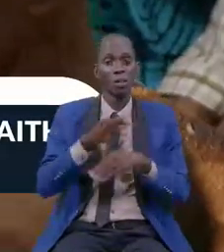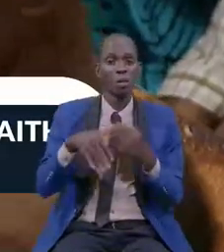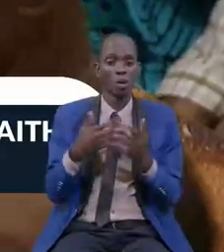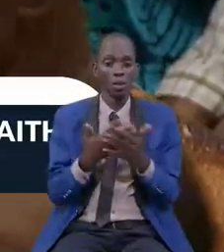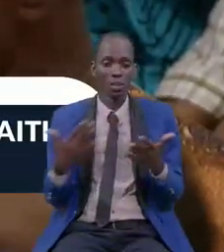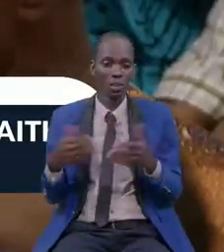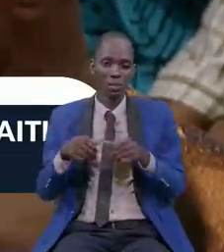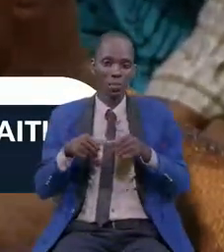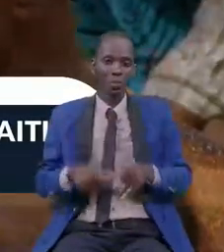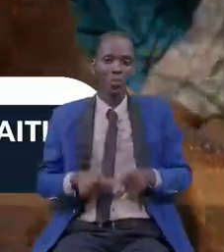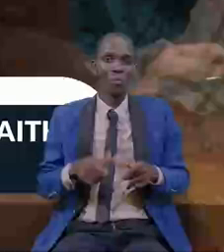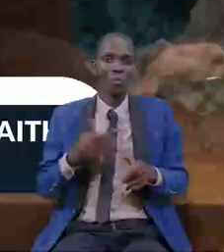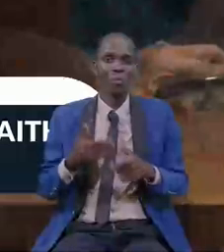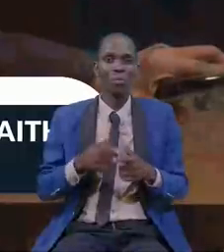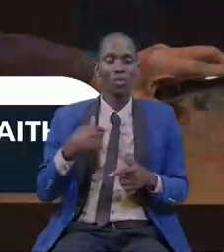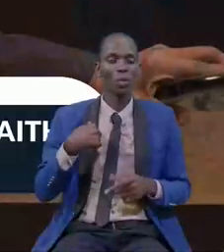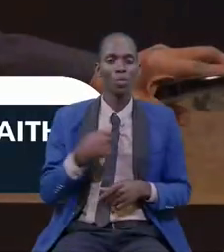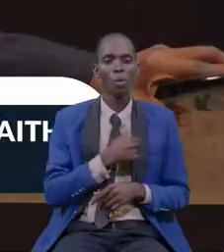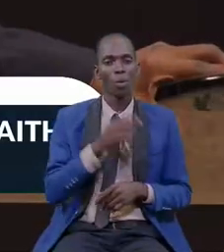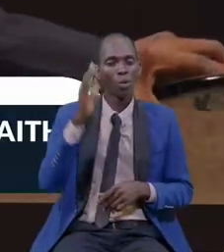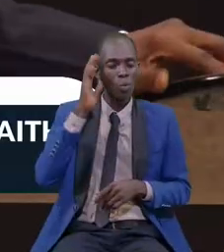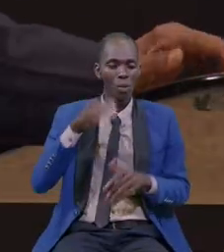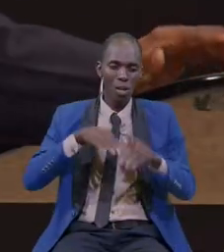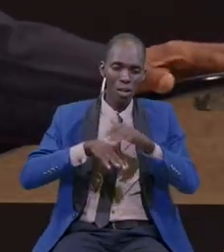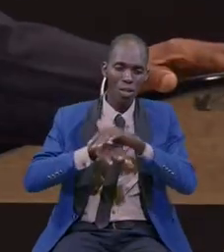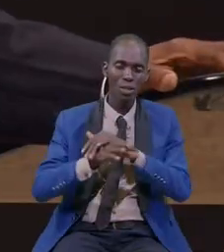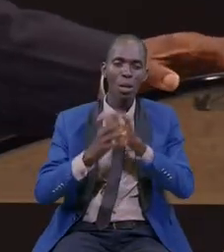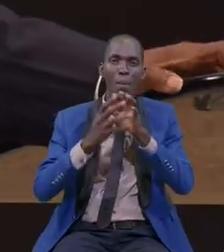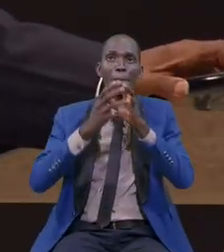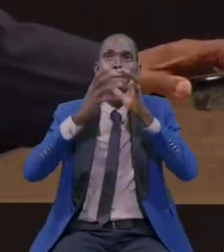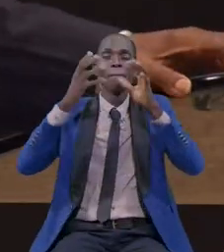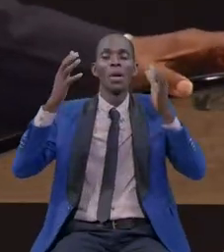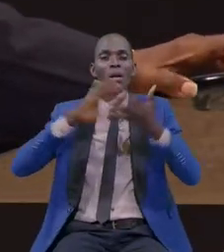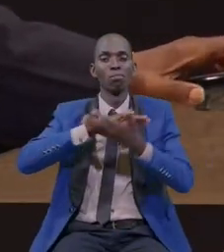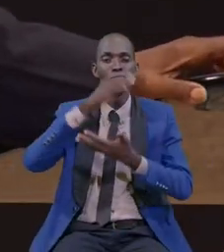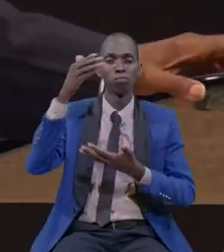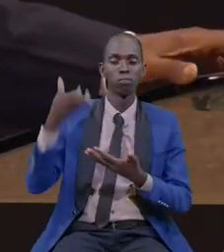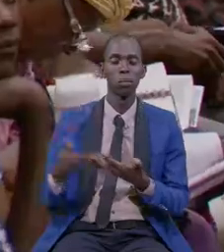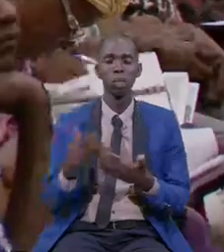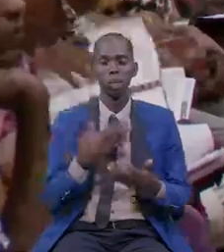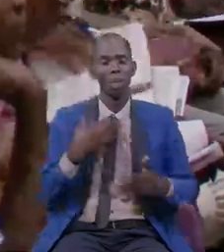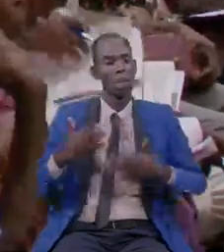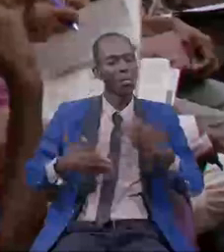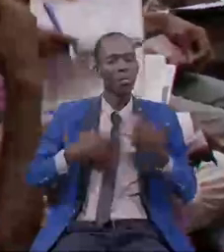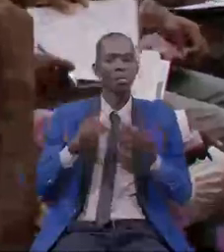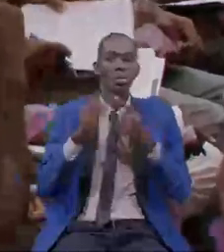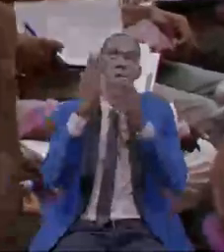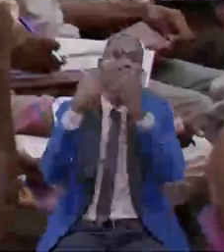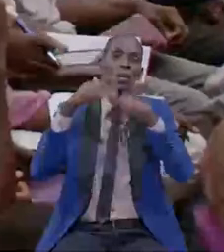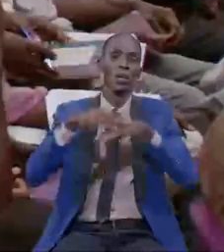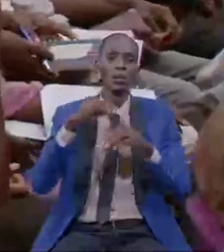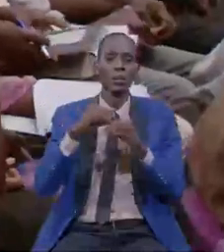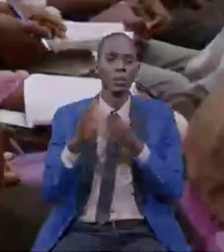entrer avec abondance vous serez permis pleinement accorder l'entrée dans le ciel au nom de